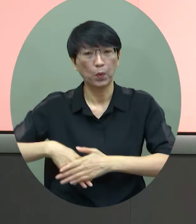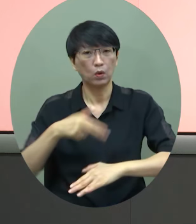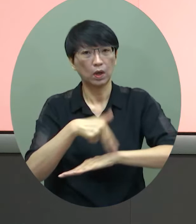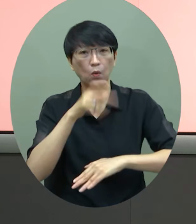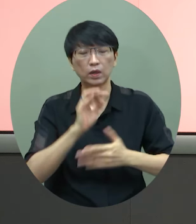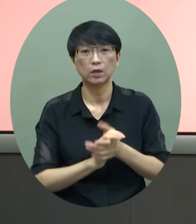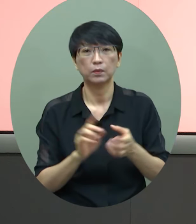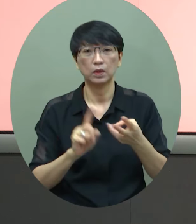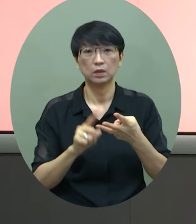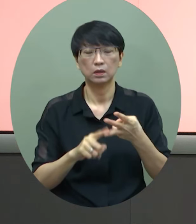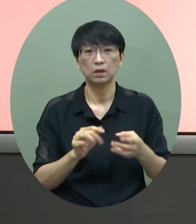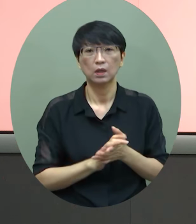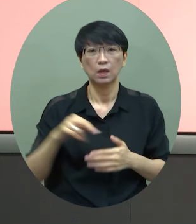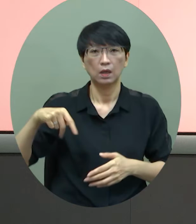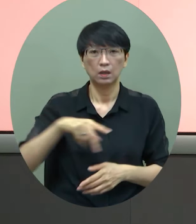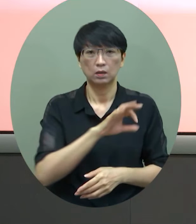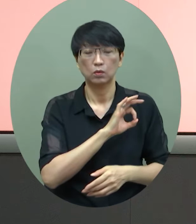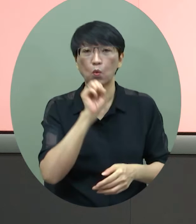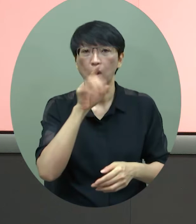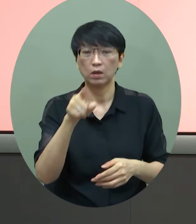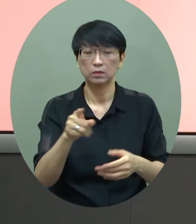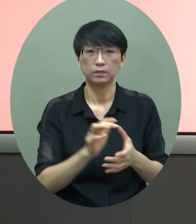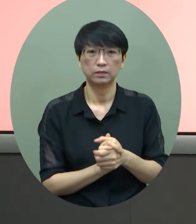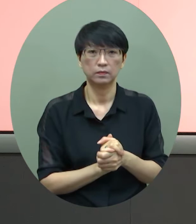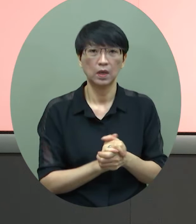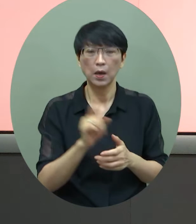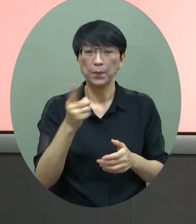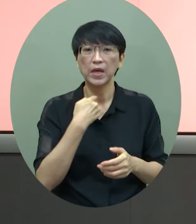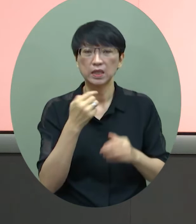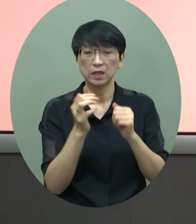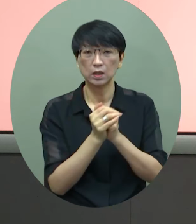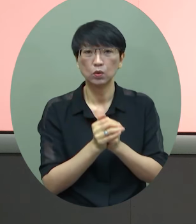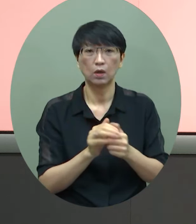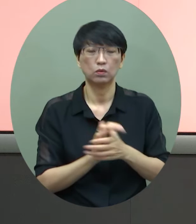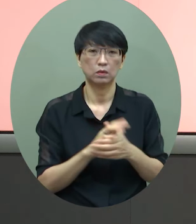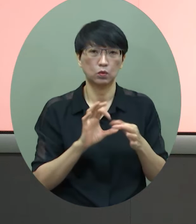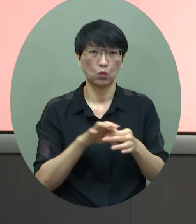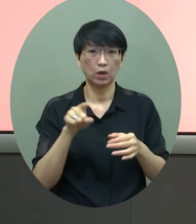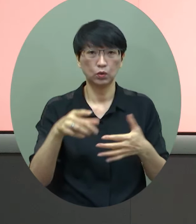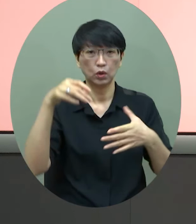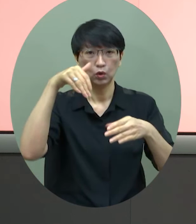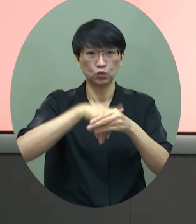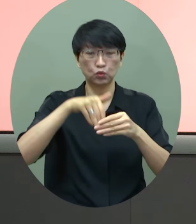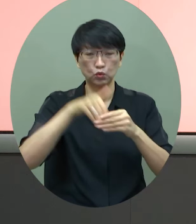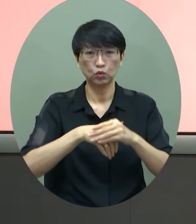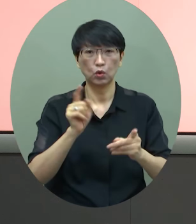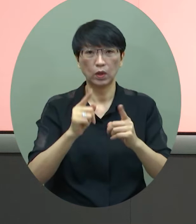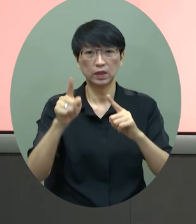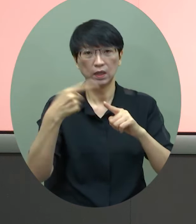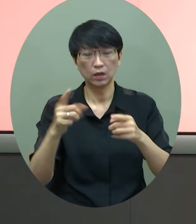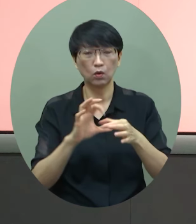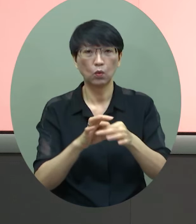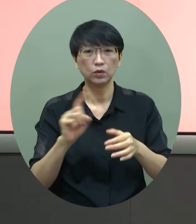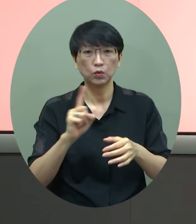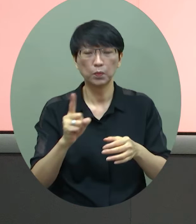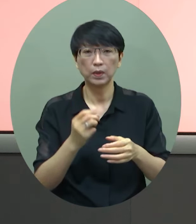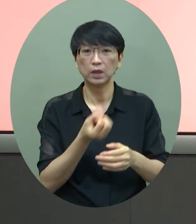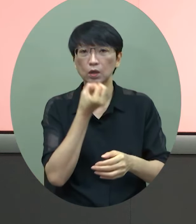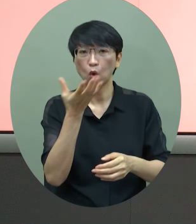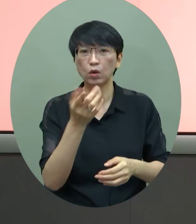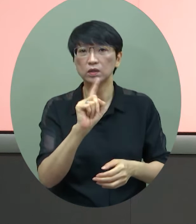你跟行政會面對方有沒有提出甚麼要求尤其是選舉或其他方面你有沒有反映